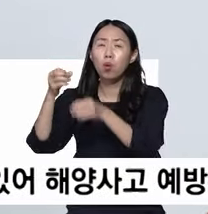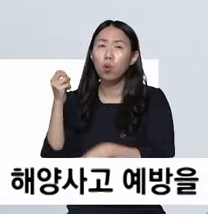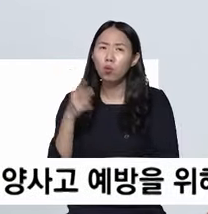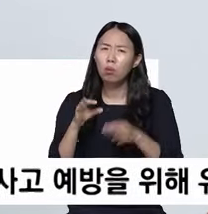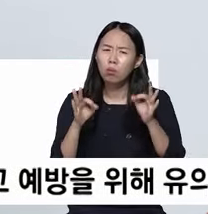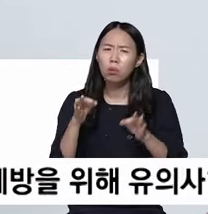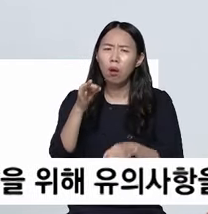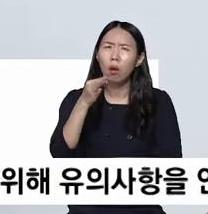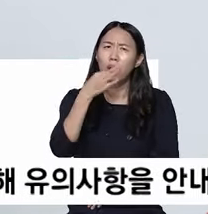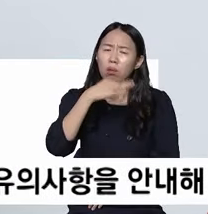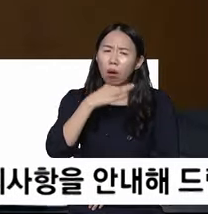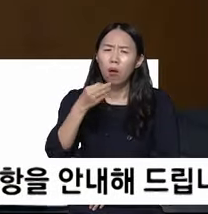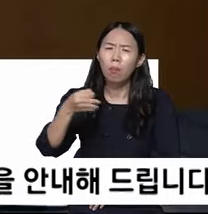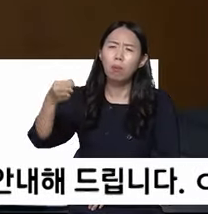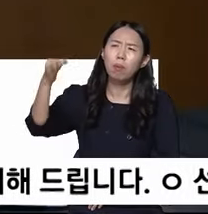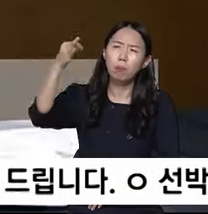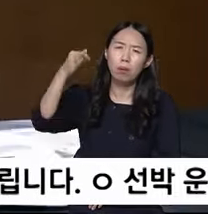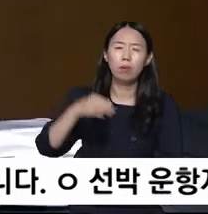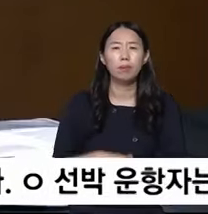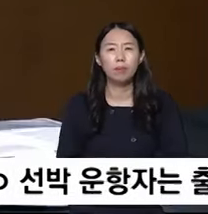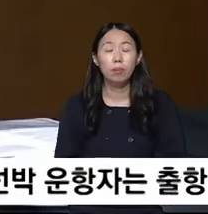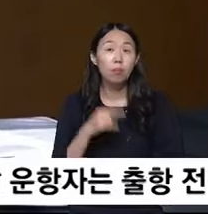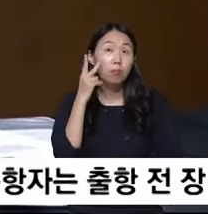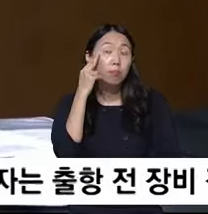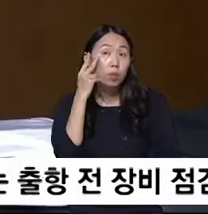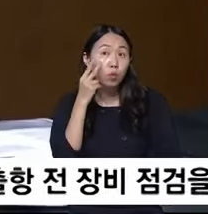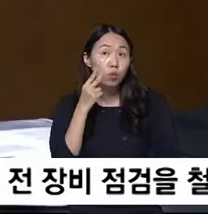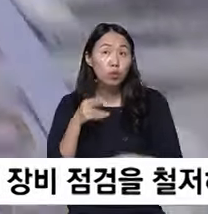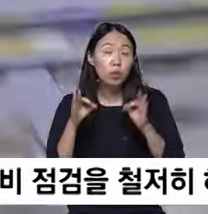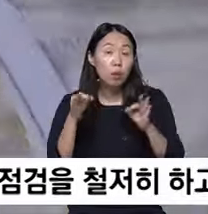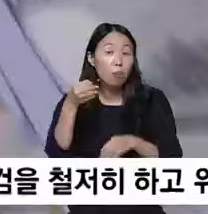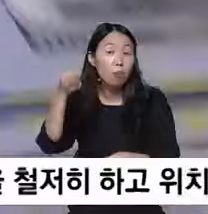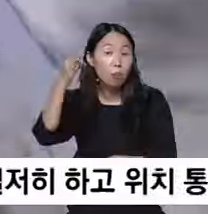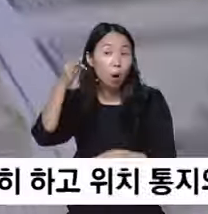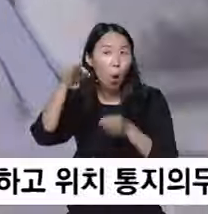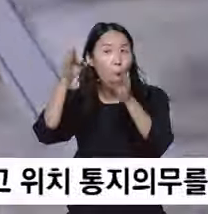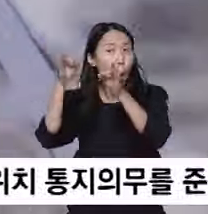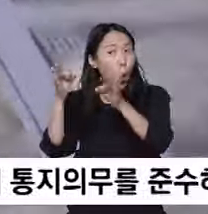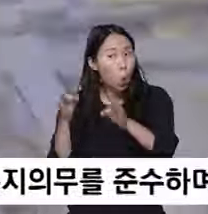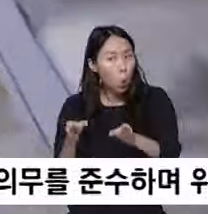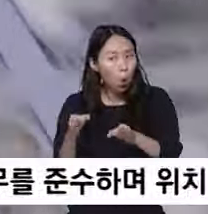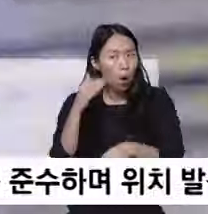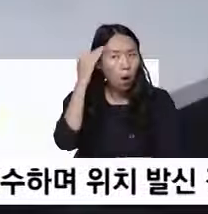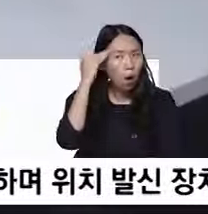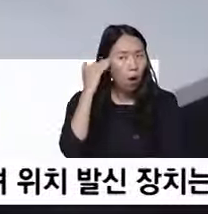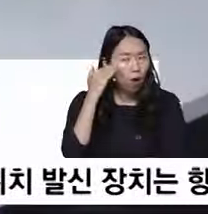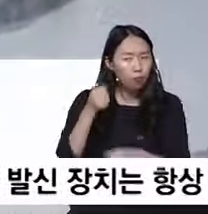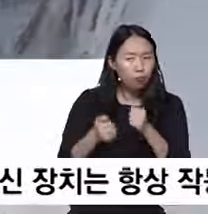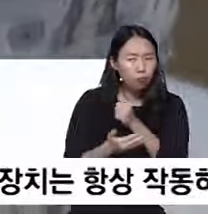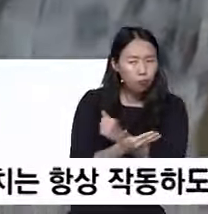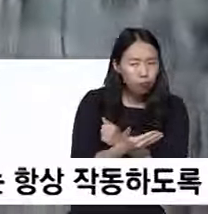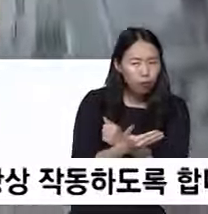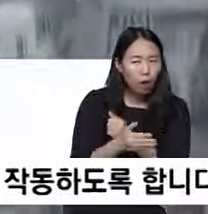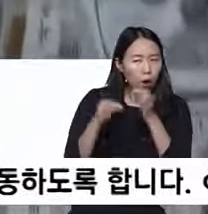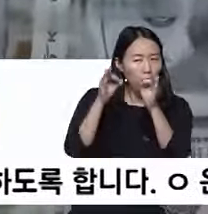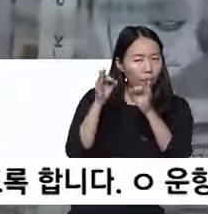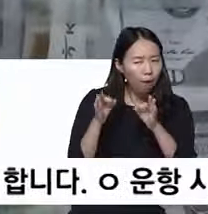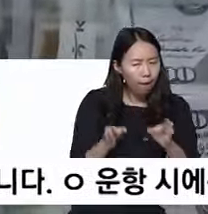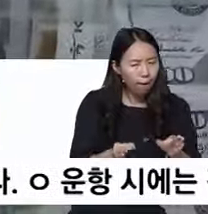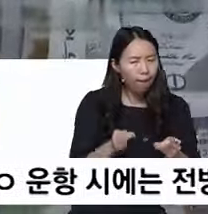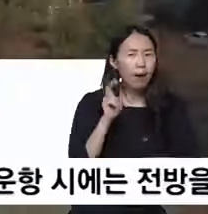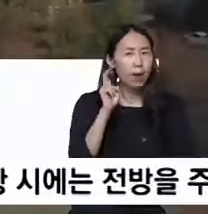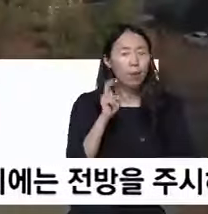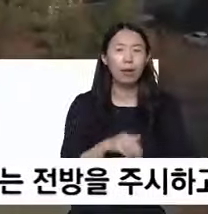금리도 계속 높았죠. 그러다 보니까 미국 금리가 큰 폭으로 하락하면서 우리나라 금리도 곧 조정될 가능성이